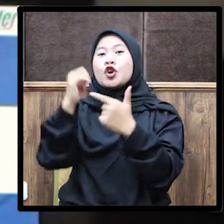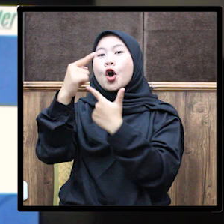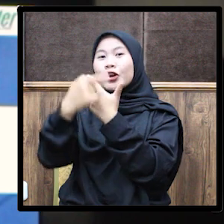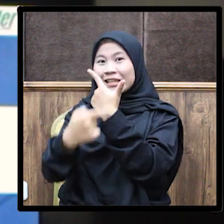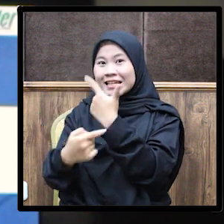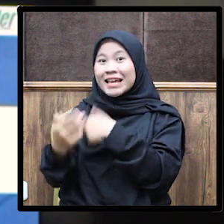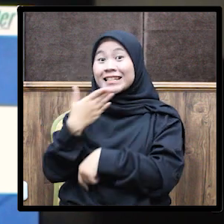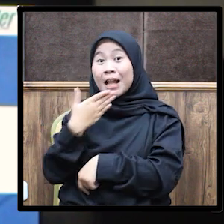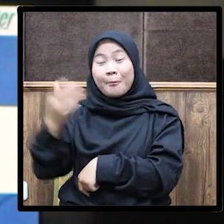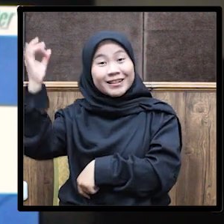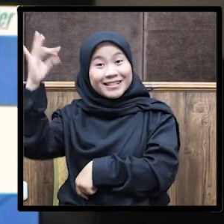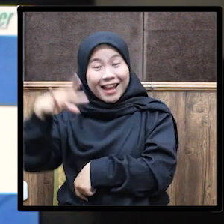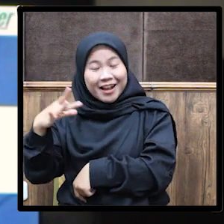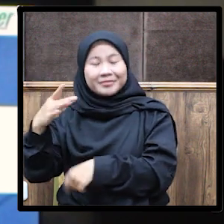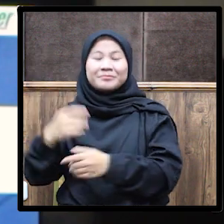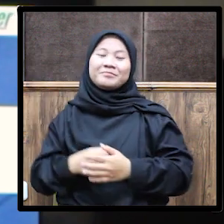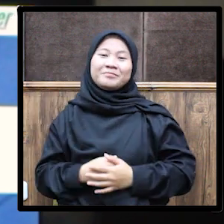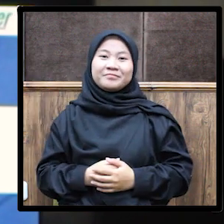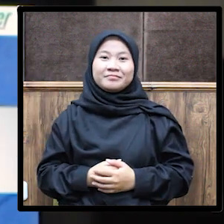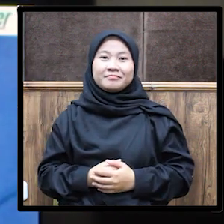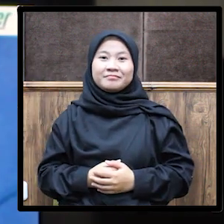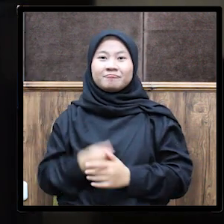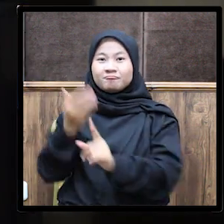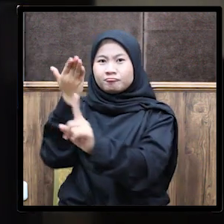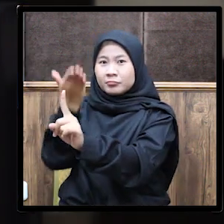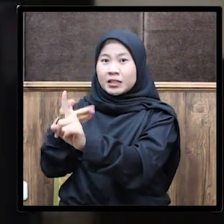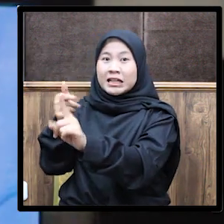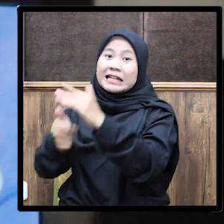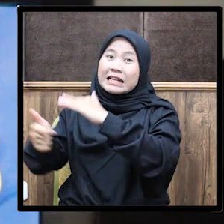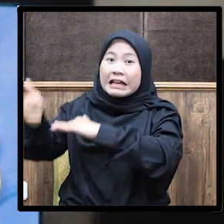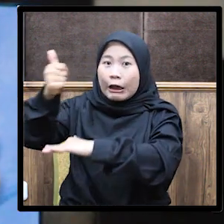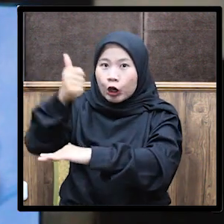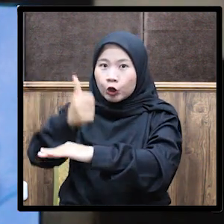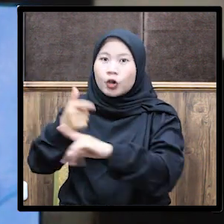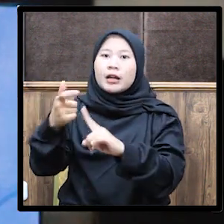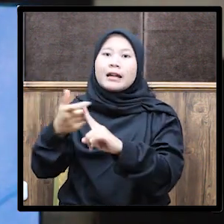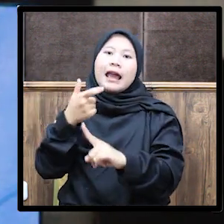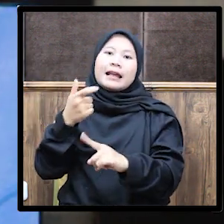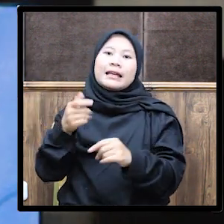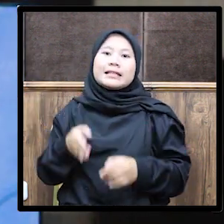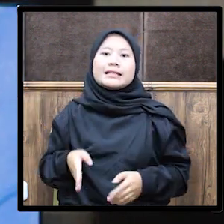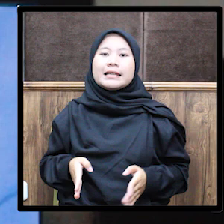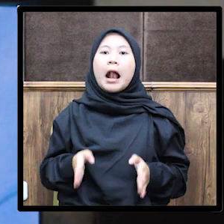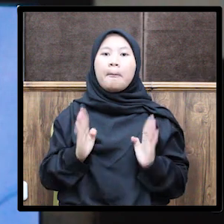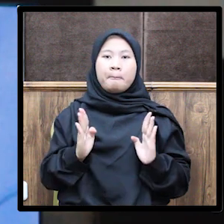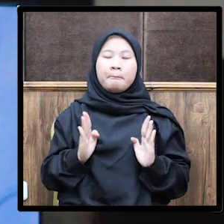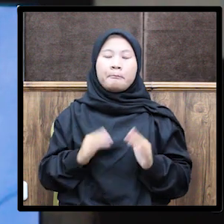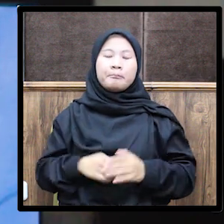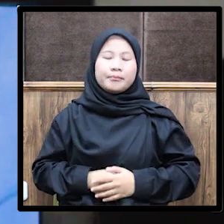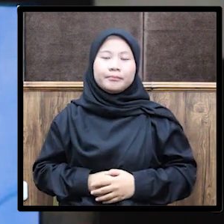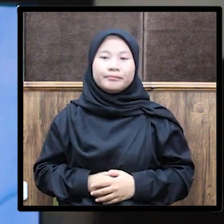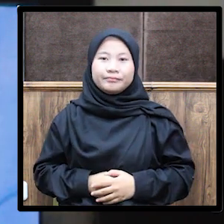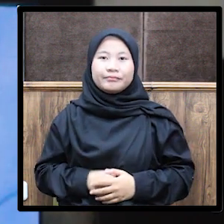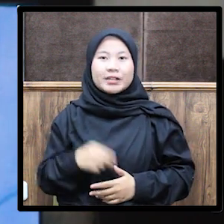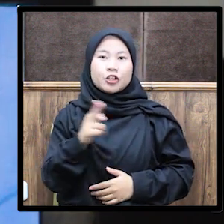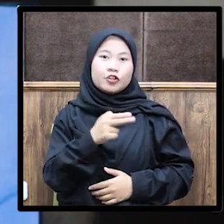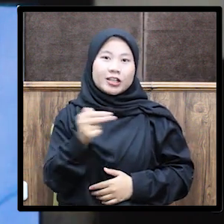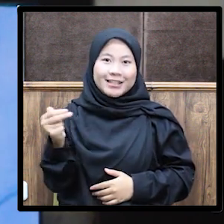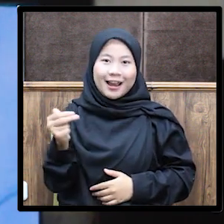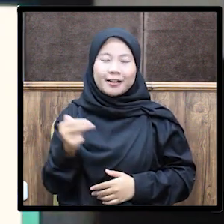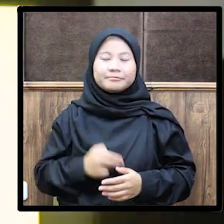Selamat siang, Bu Cuan. Beliau adalah direktur dari Sasana Inklusi dan Gerakan Advokasi Difabel SIGAP